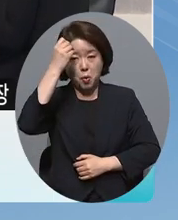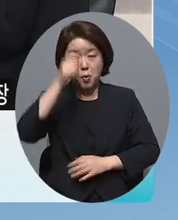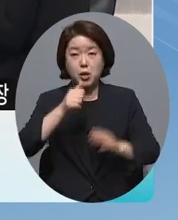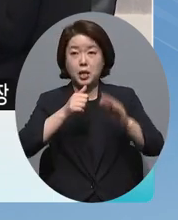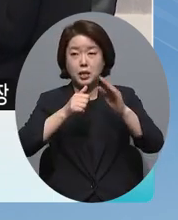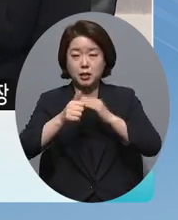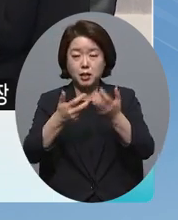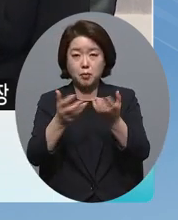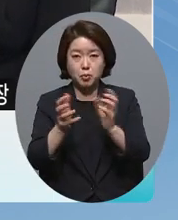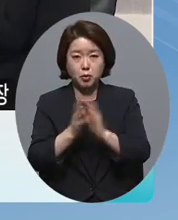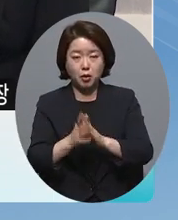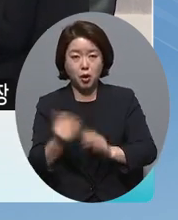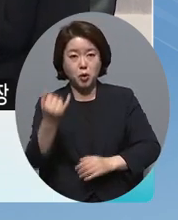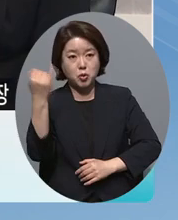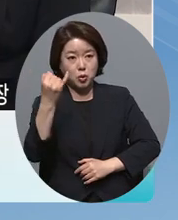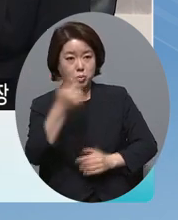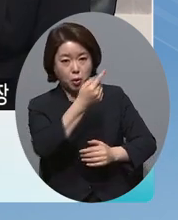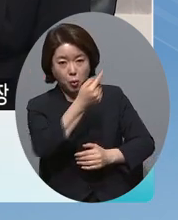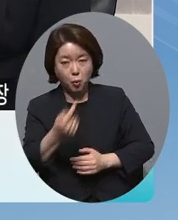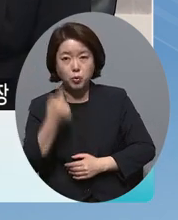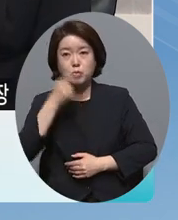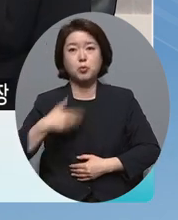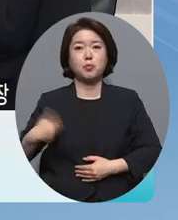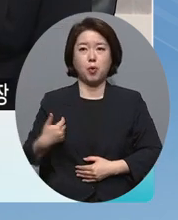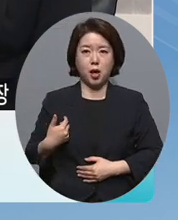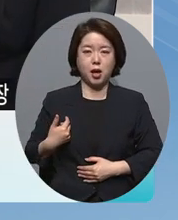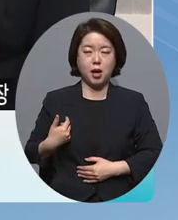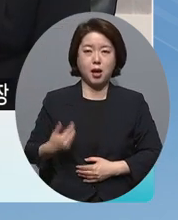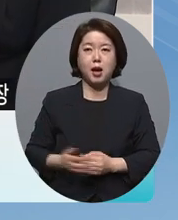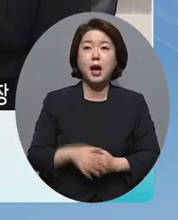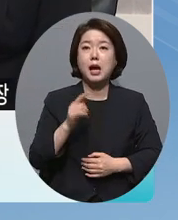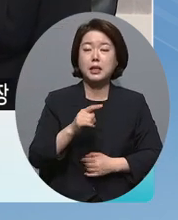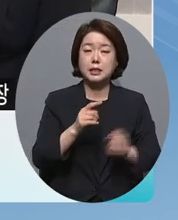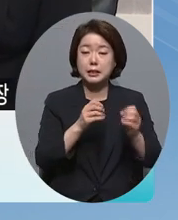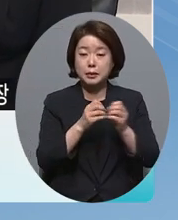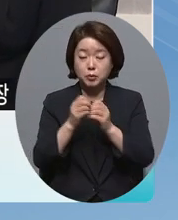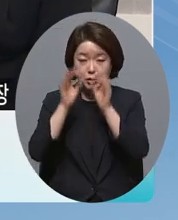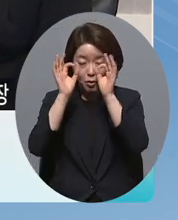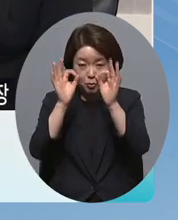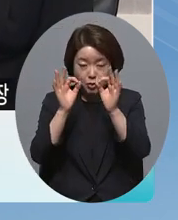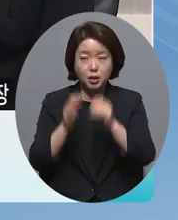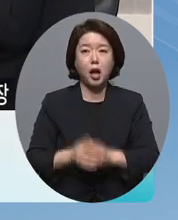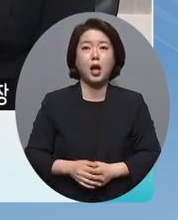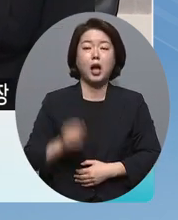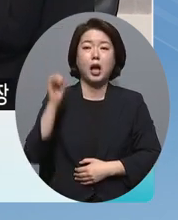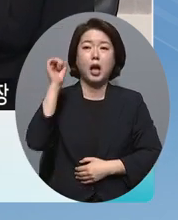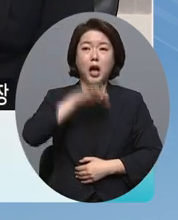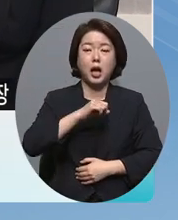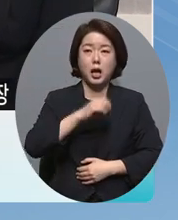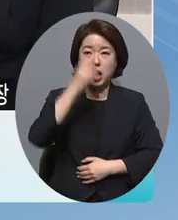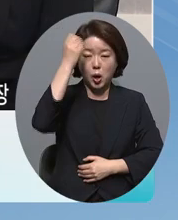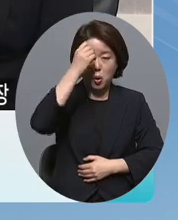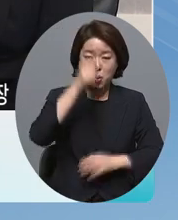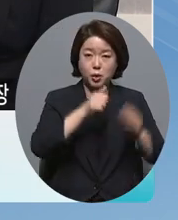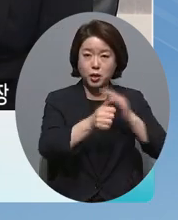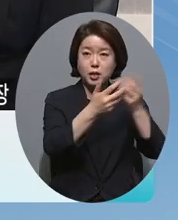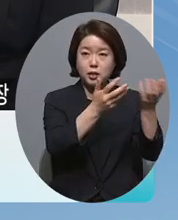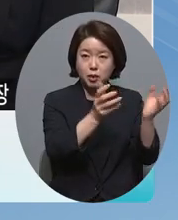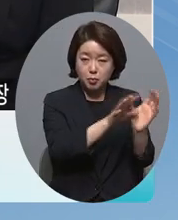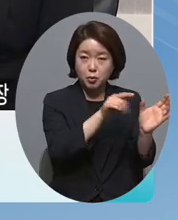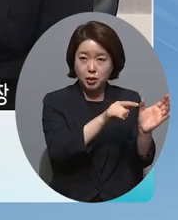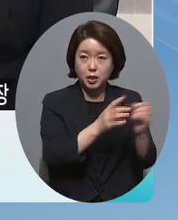초청했는데 여사님이 오실 줄은 몰랐다 그 맥락도 이제 와서 보니까 그 고위급 대표단이라고